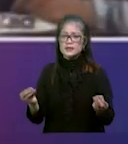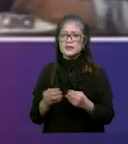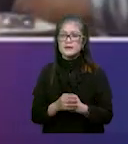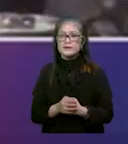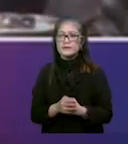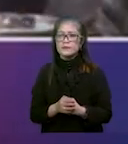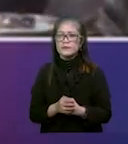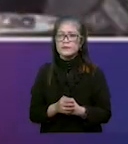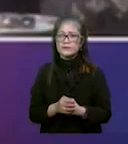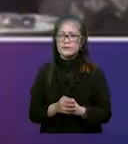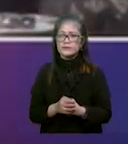inews melaporkan